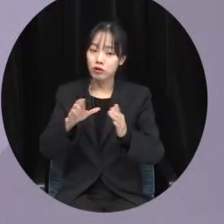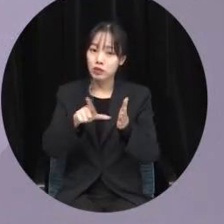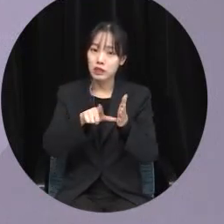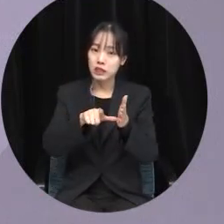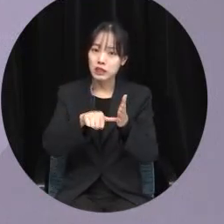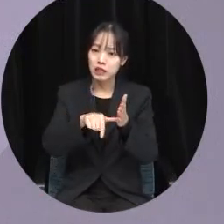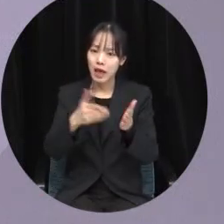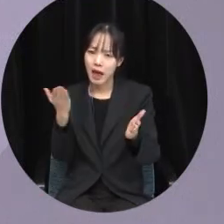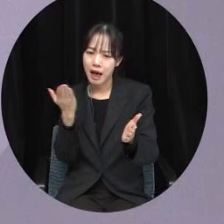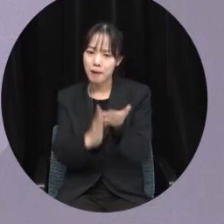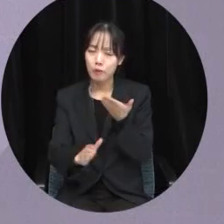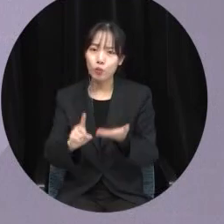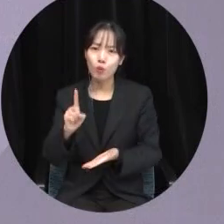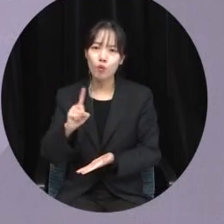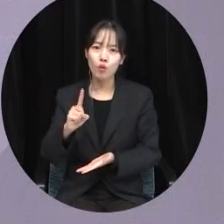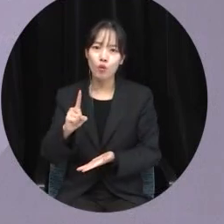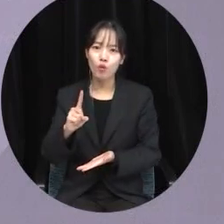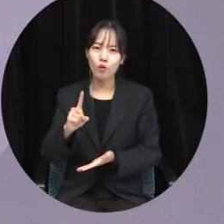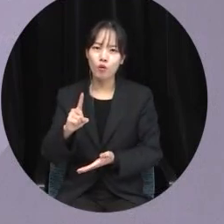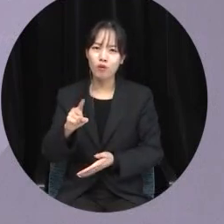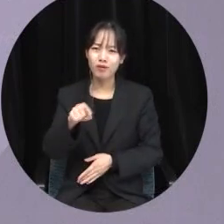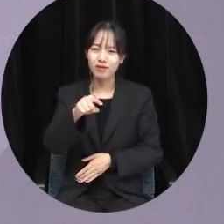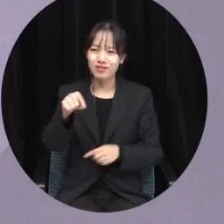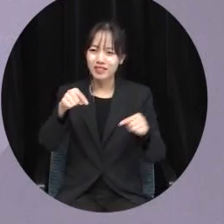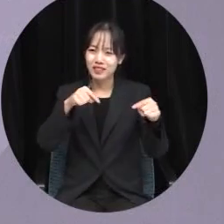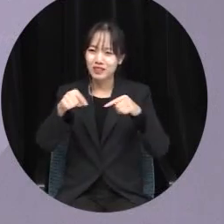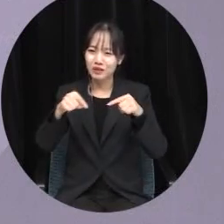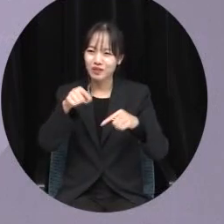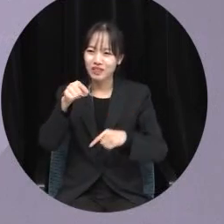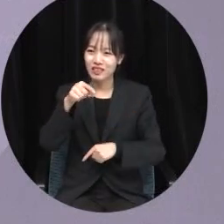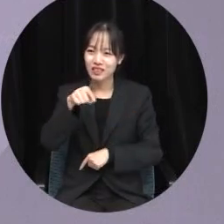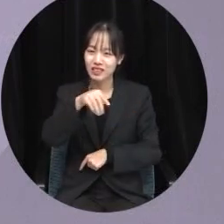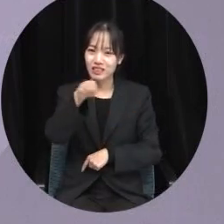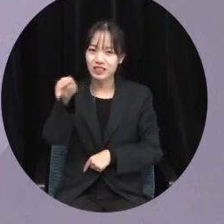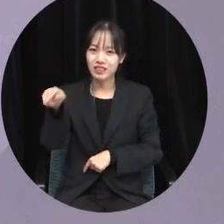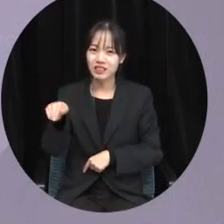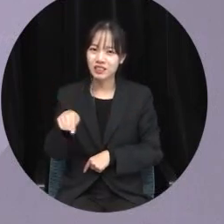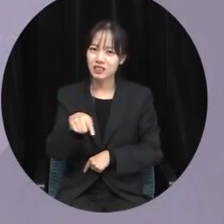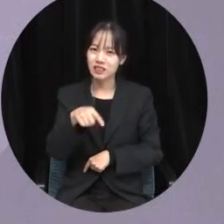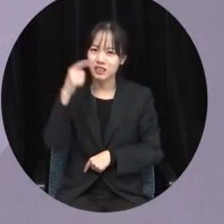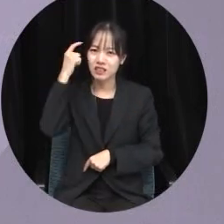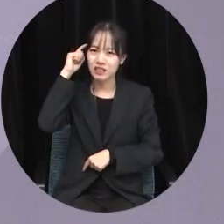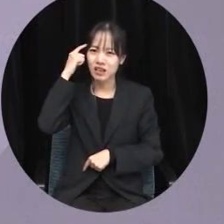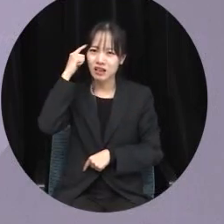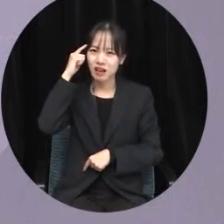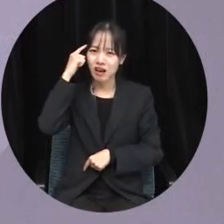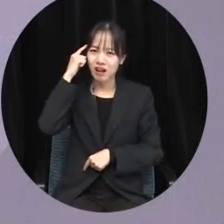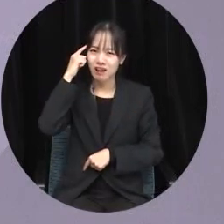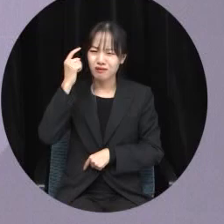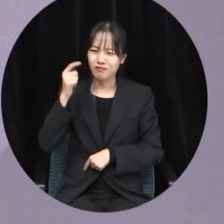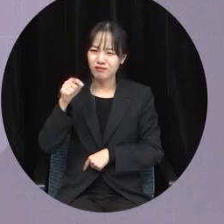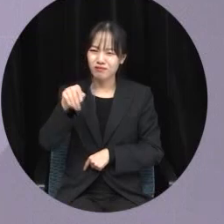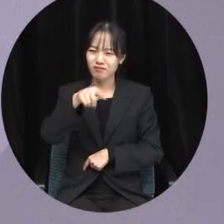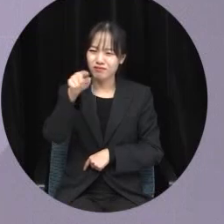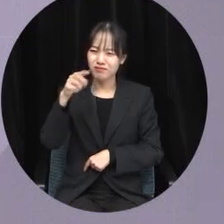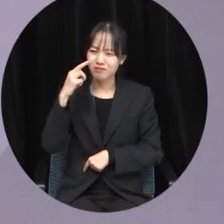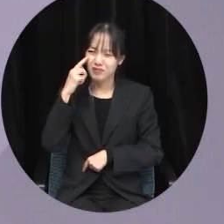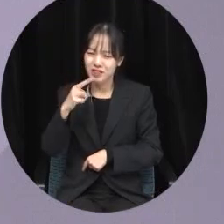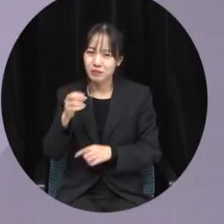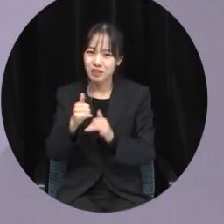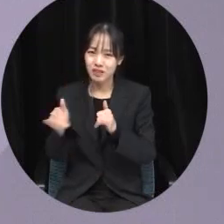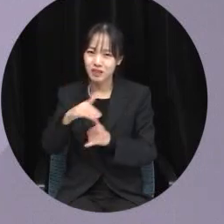이념 대립과 갈등 그이 심화되고 있는 것은 참으로 안타깝고 이해할 수 없는 현상이죠. 특히